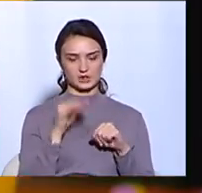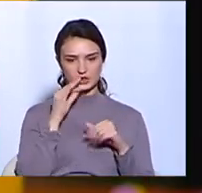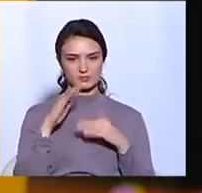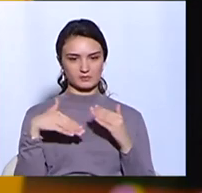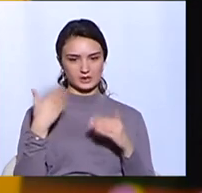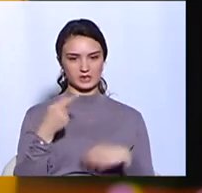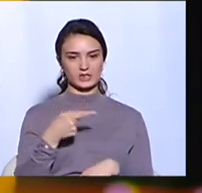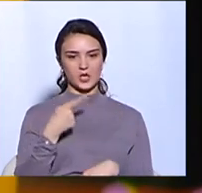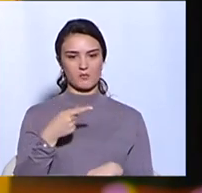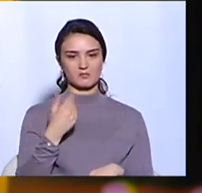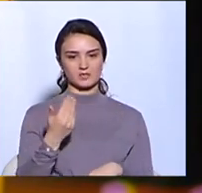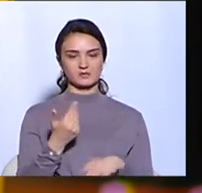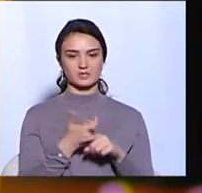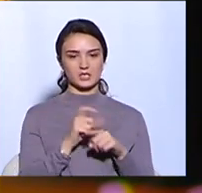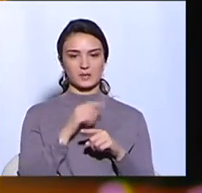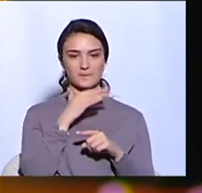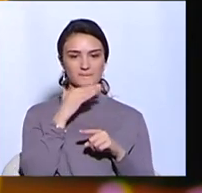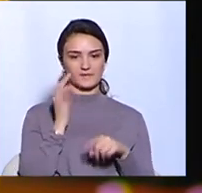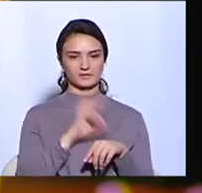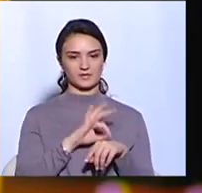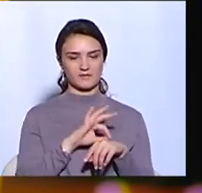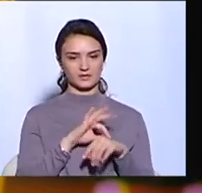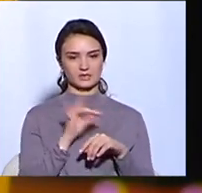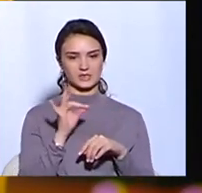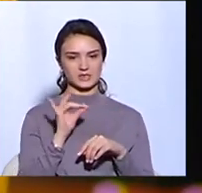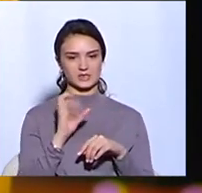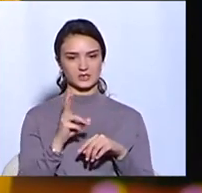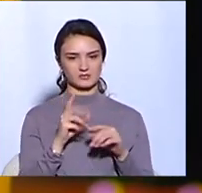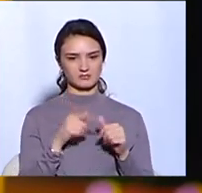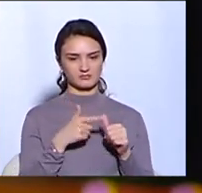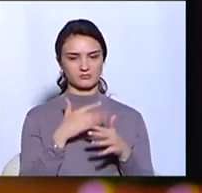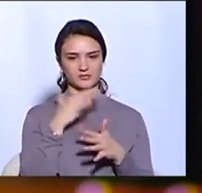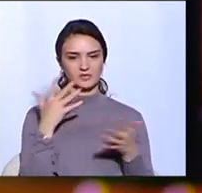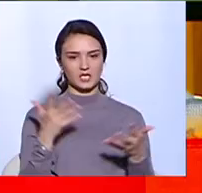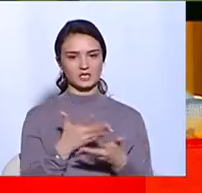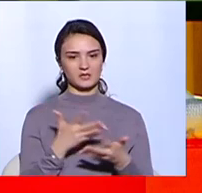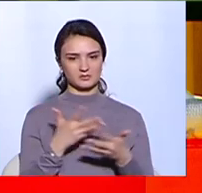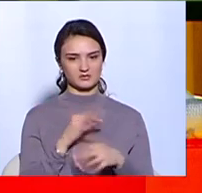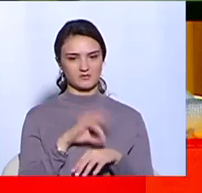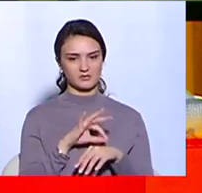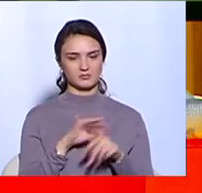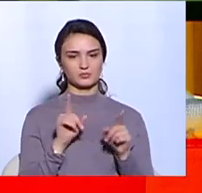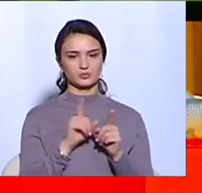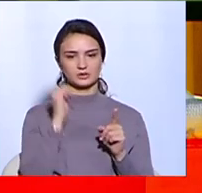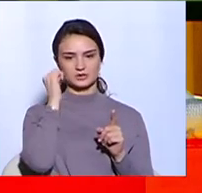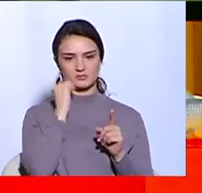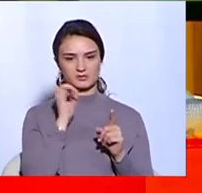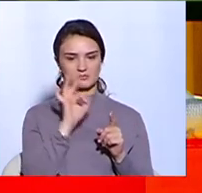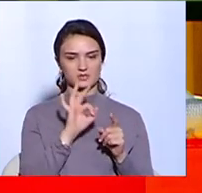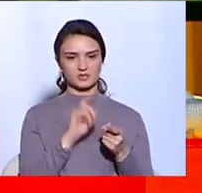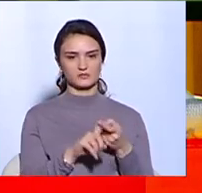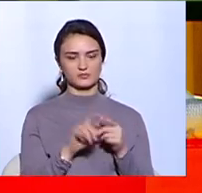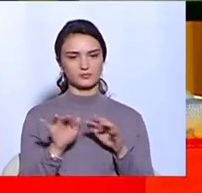შემდეგი თაობებისათვის ძალიან ბევრი ონკოლოგიური რისკი და ძალიან ბევრი ანთებითი დაავადება, მათ შორის დაბერებასთან